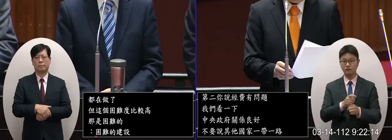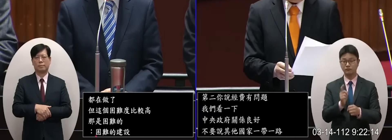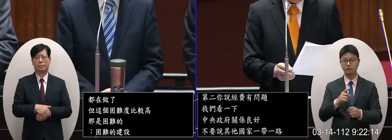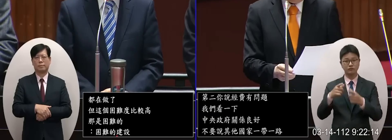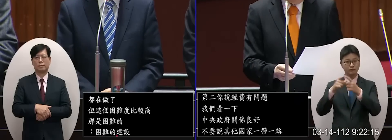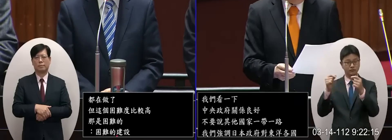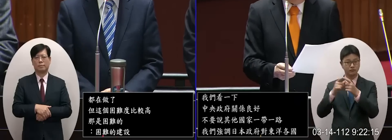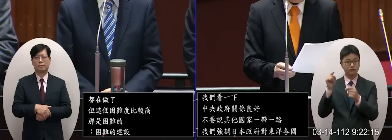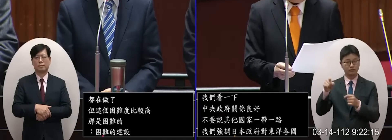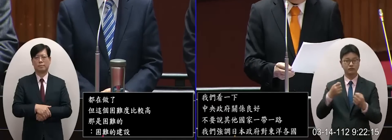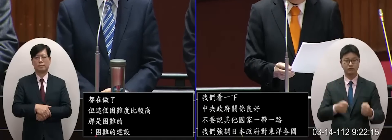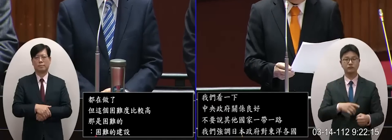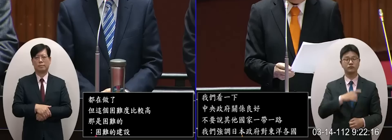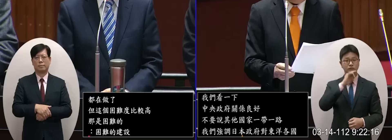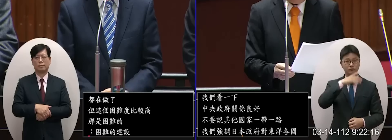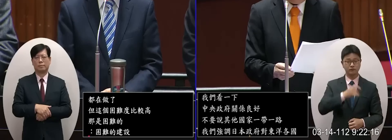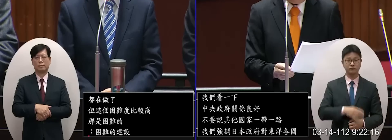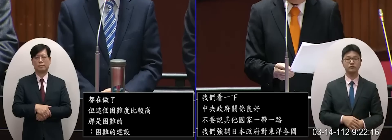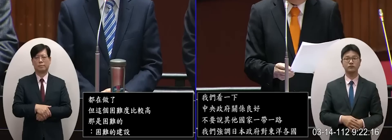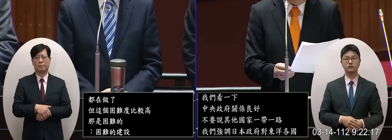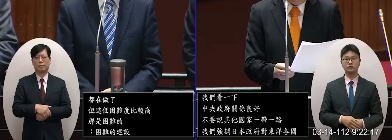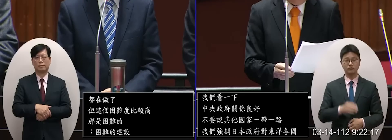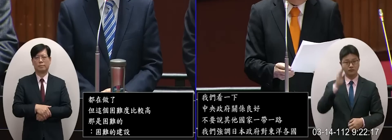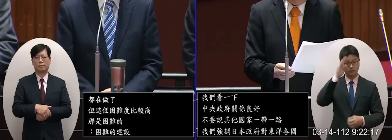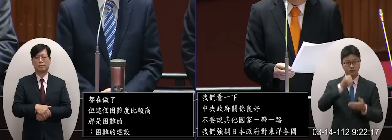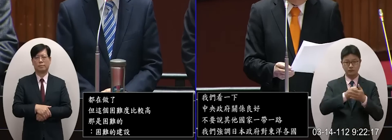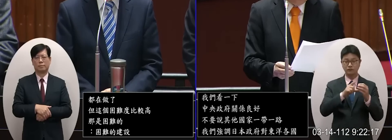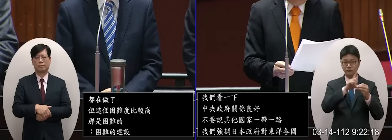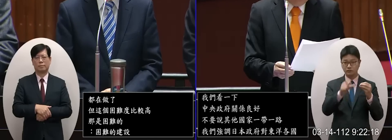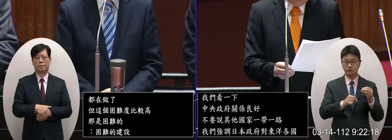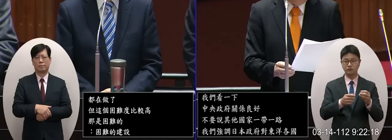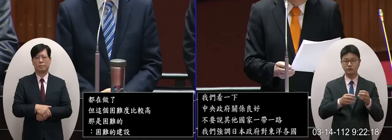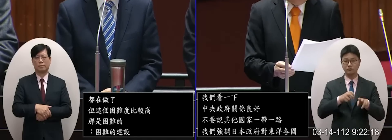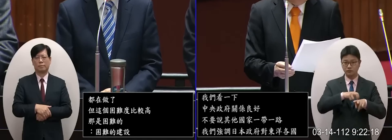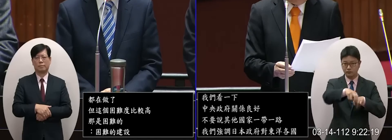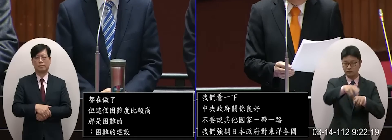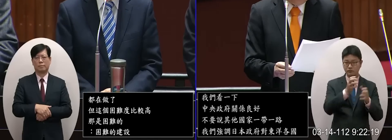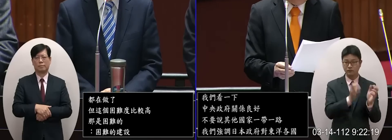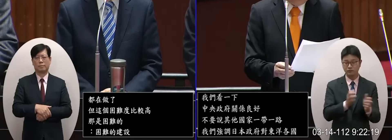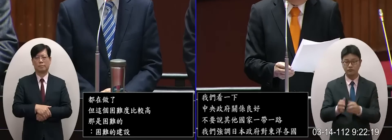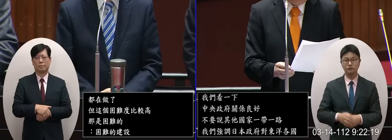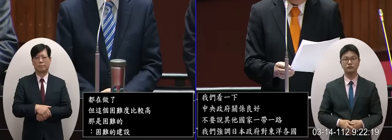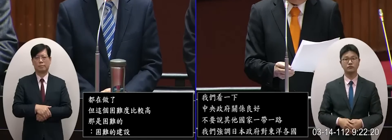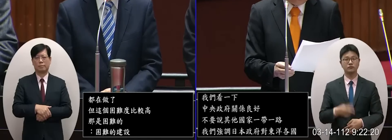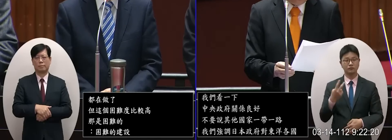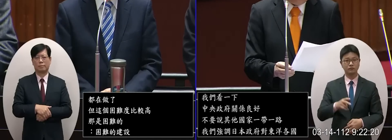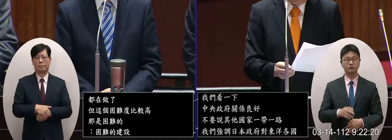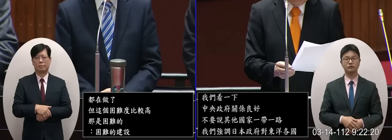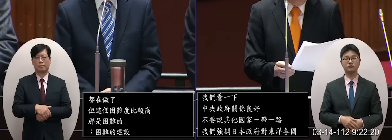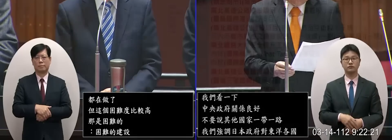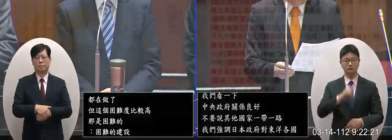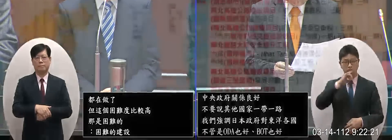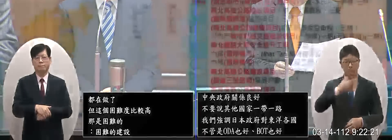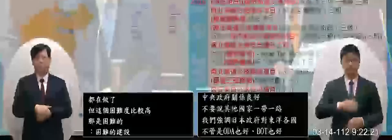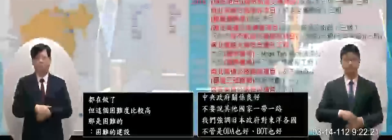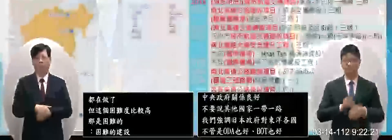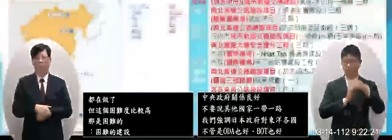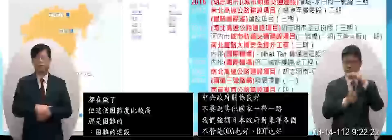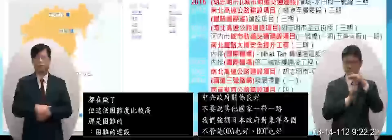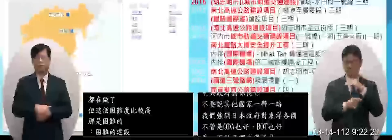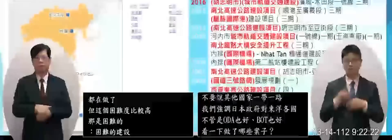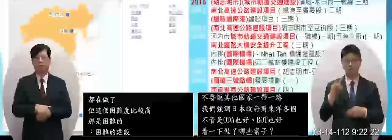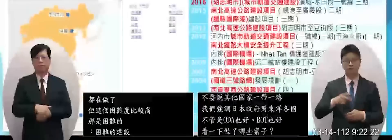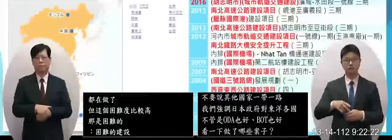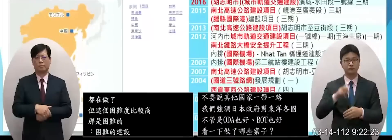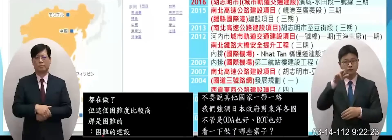本国在越南，包括胡志明市的轨道建设，越南整体国家的南北高速公路，以及国际